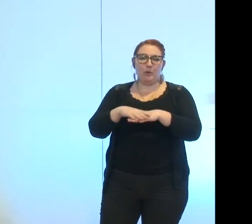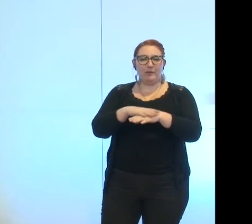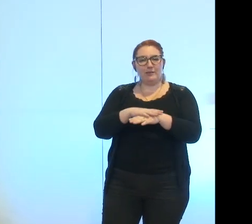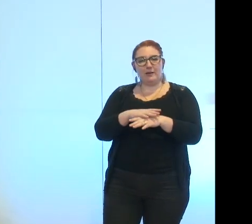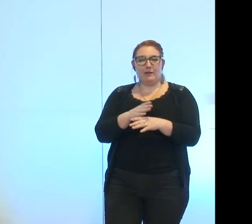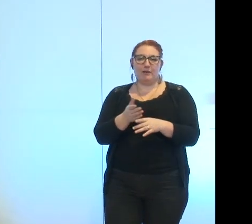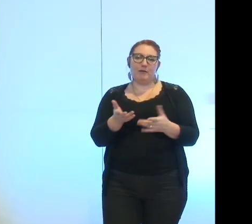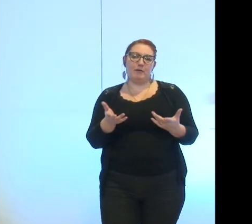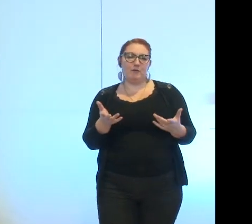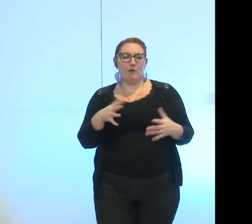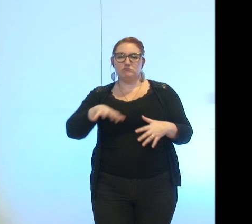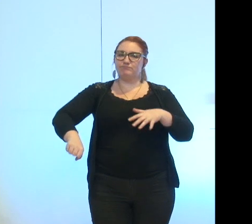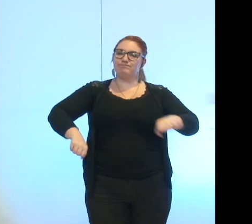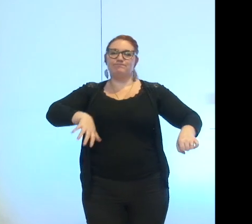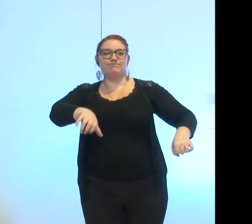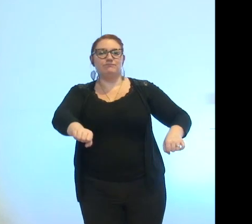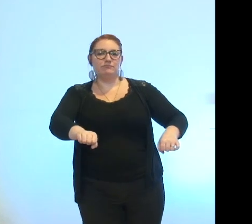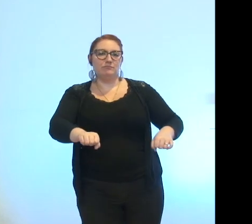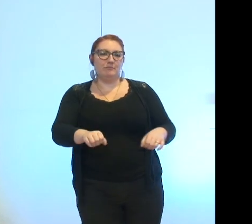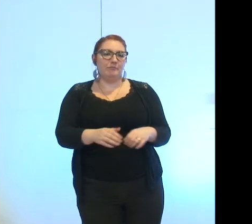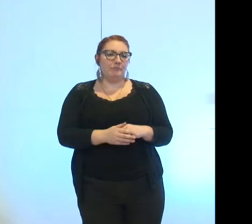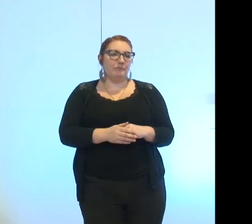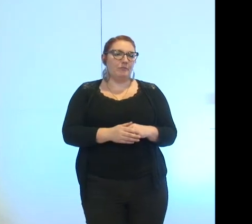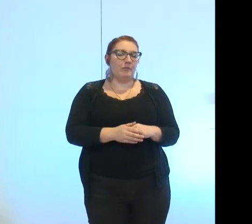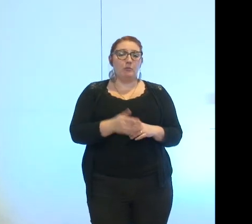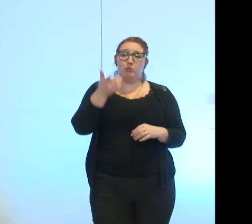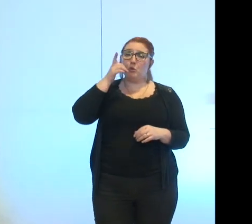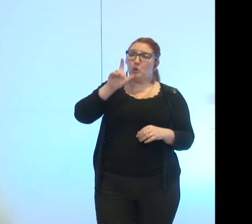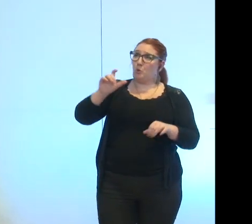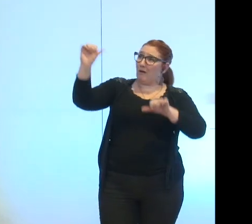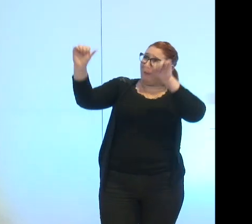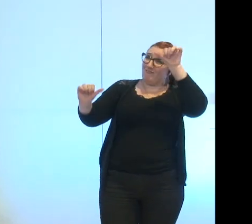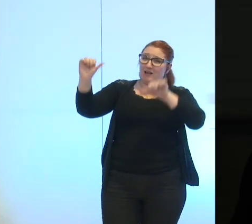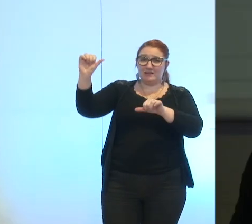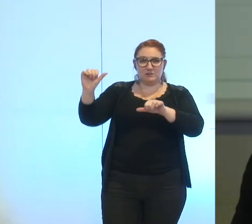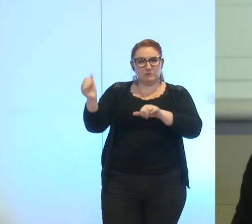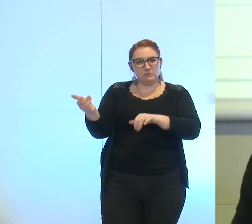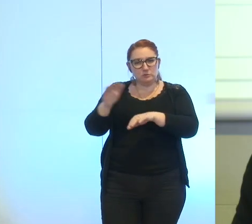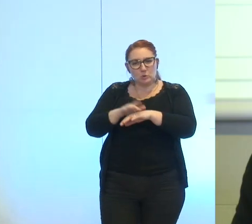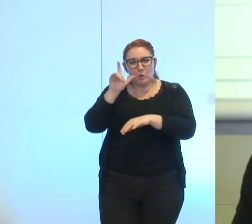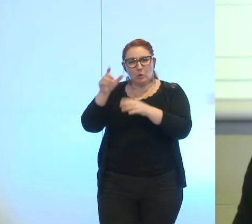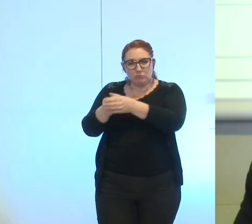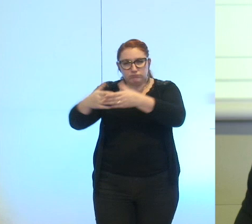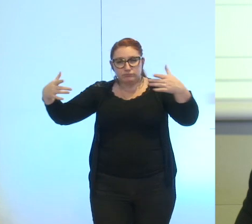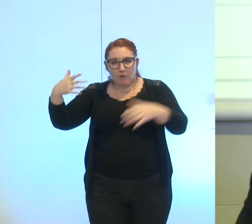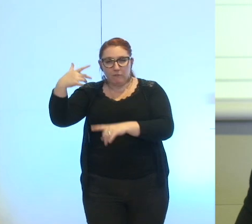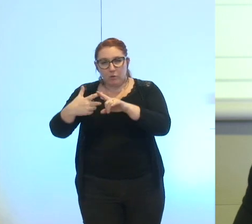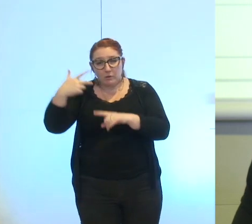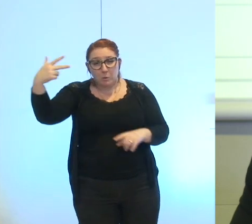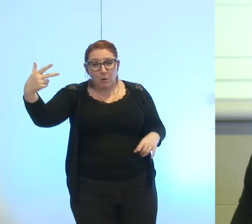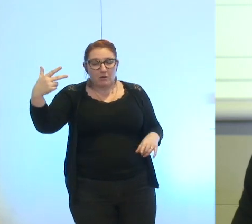politiques pour rivaliser avec lon ville TR fois plus important que Grenoble nous nous posons la